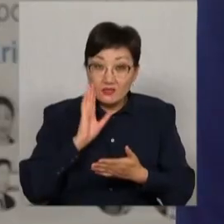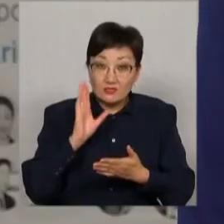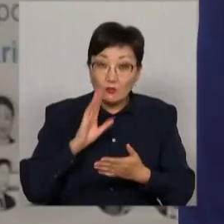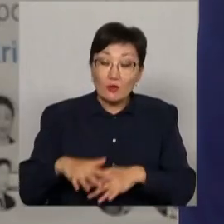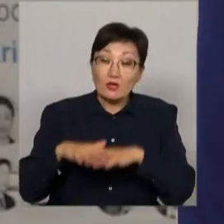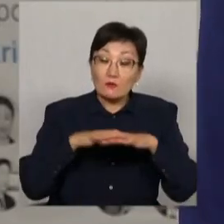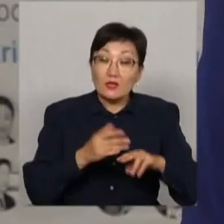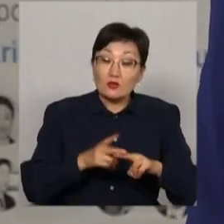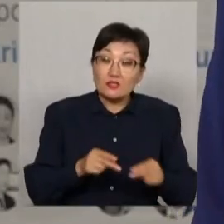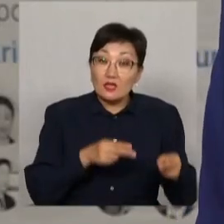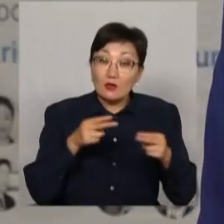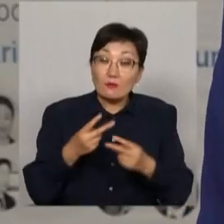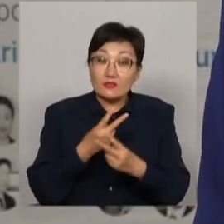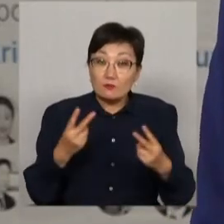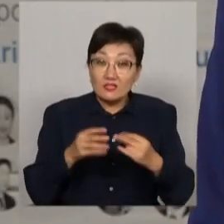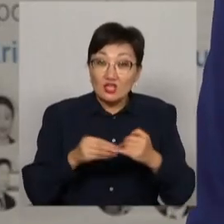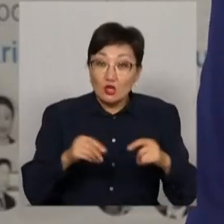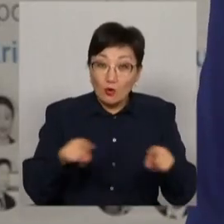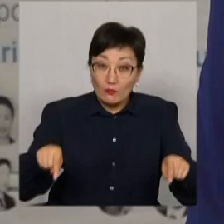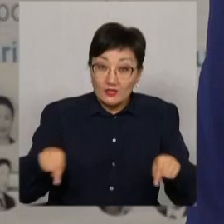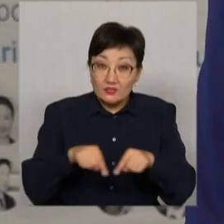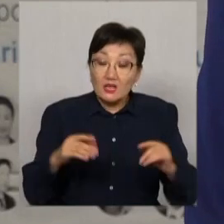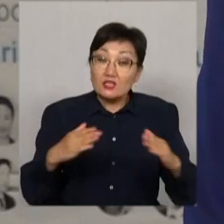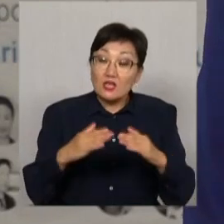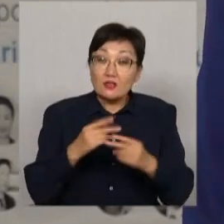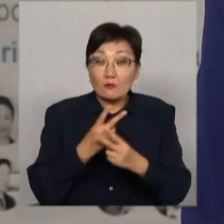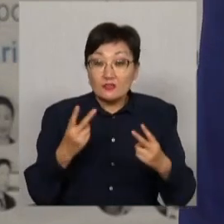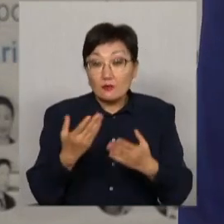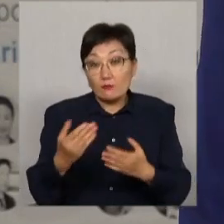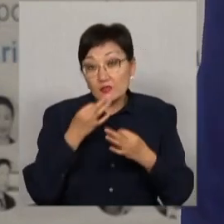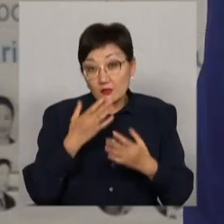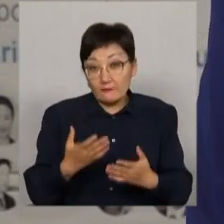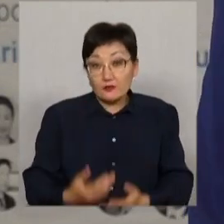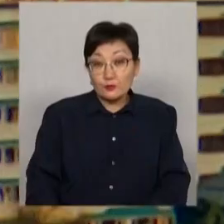Инвесторы, которые приехали, они посмотрели участок, здание посмотрели, им понравилось.